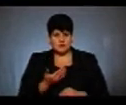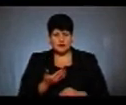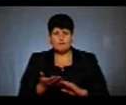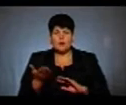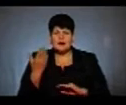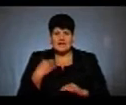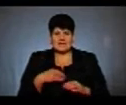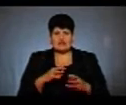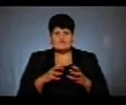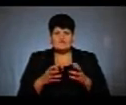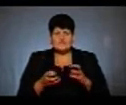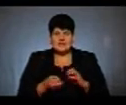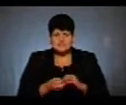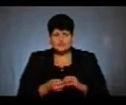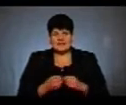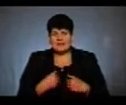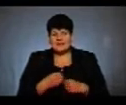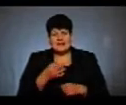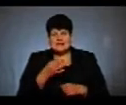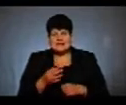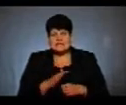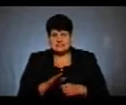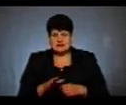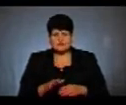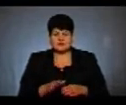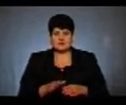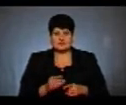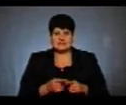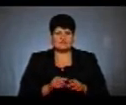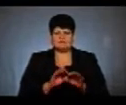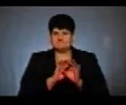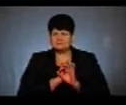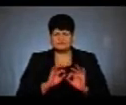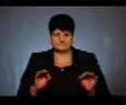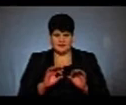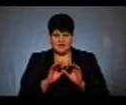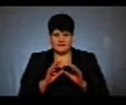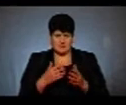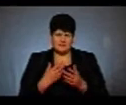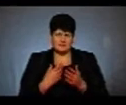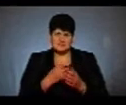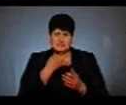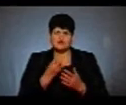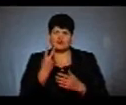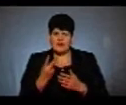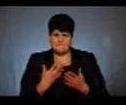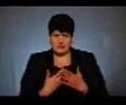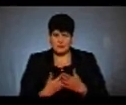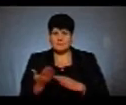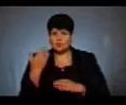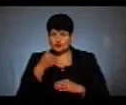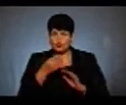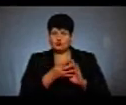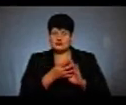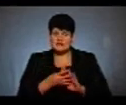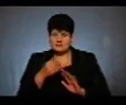висновки, я не сказав би, що це абсолютні, скажімо, висновки. Наведу тільки такі два приклади. Якщо у нас минулого року за 9